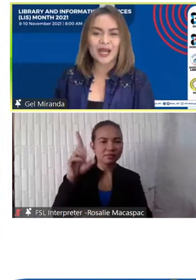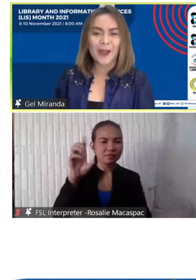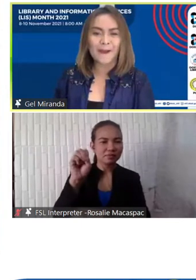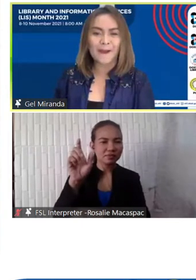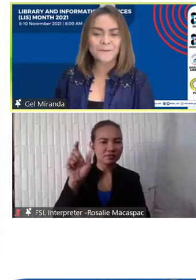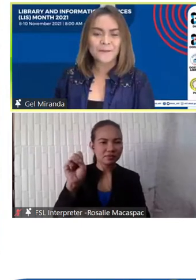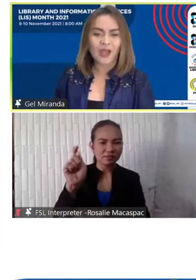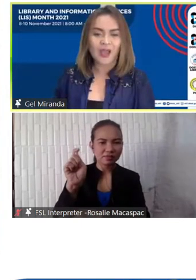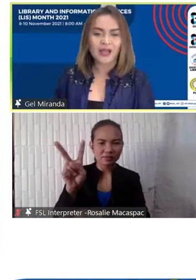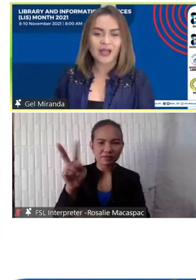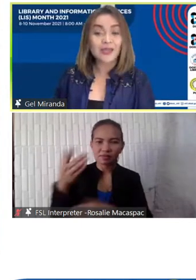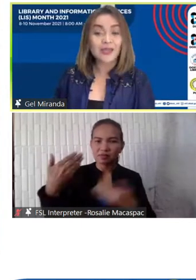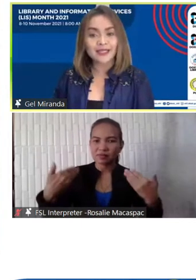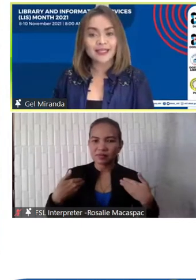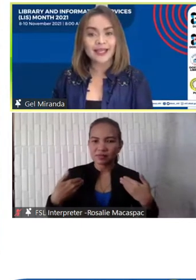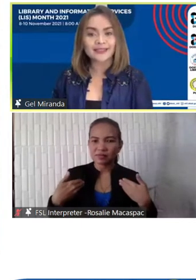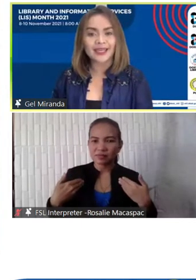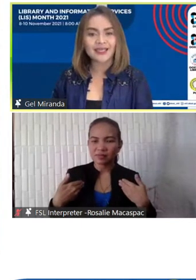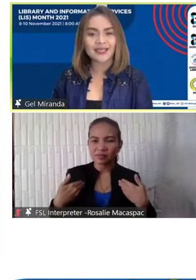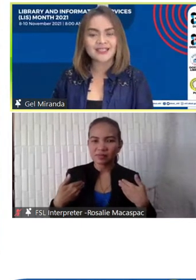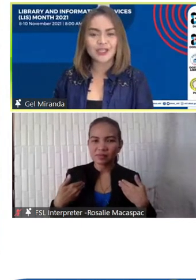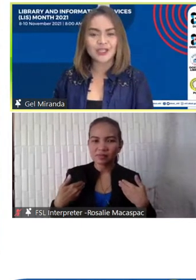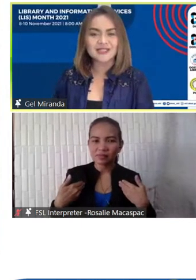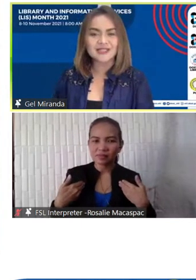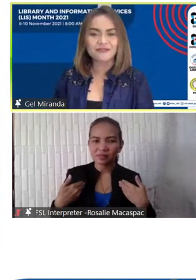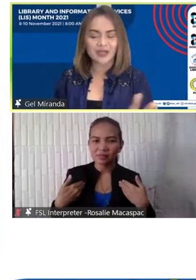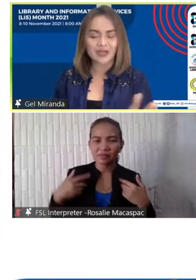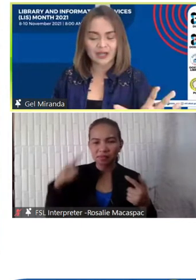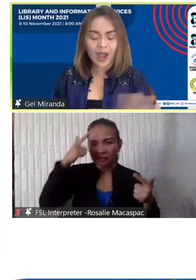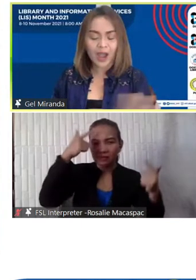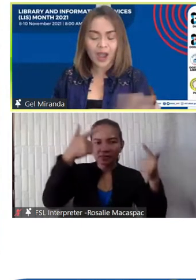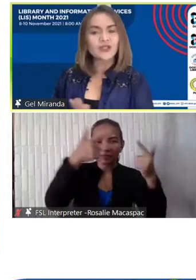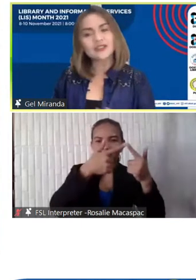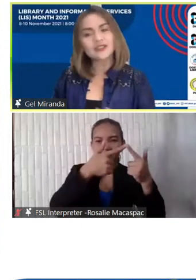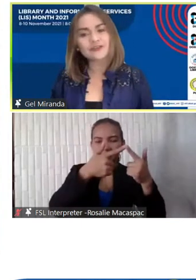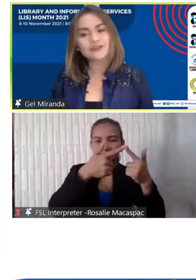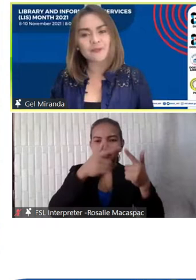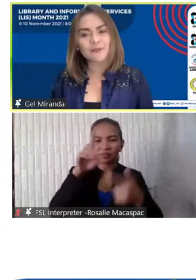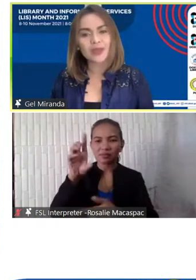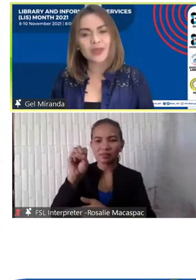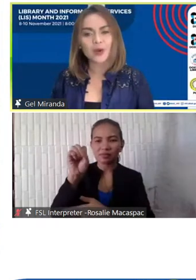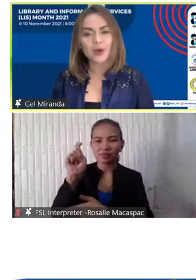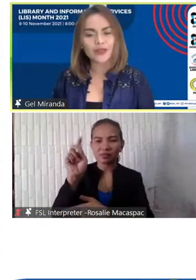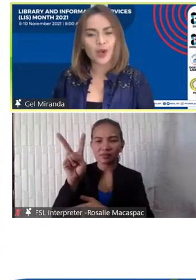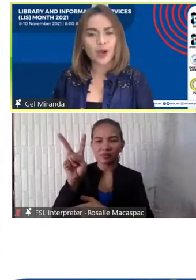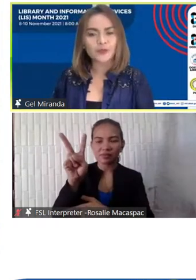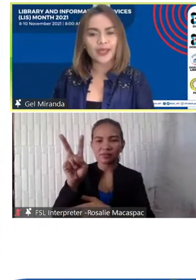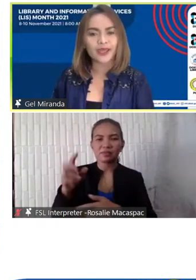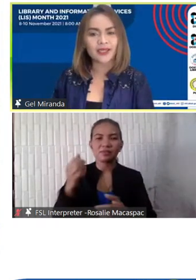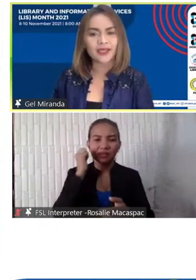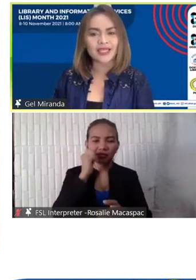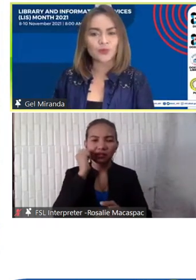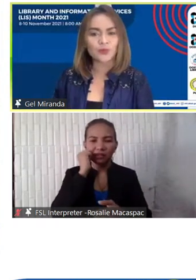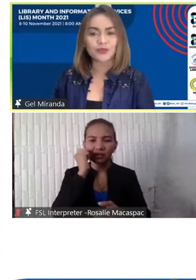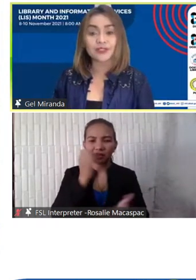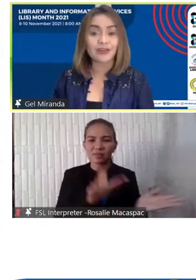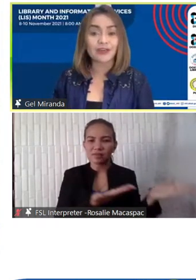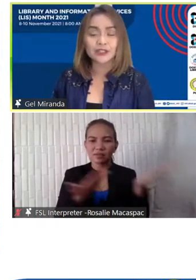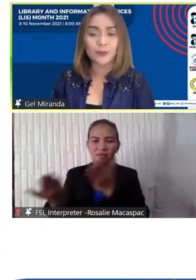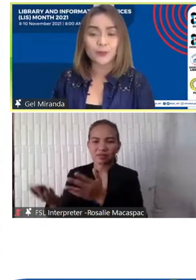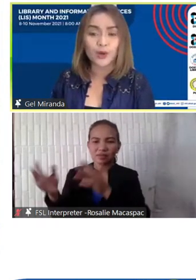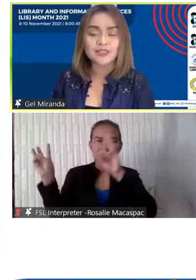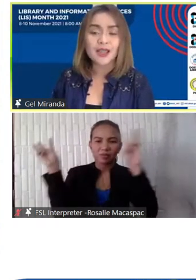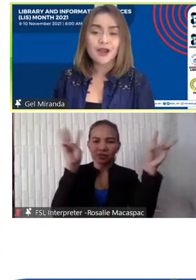mga, ang aim talaga natin sa DOST-TV, araw-araw nag-deliver kami ng weather updates and water